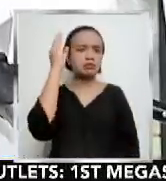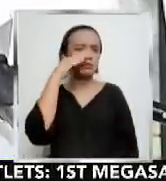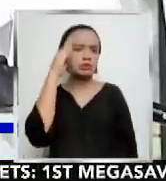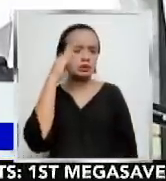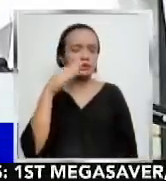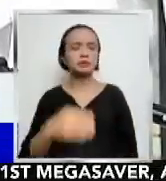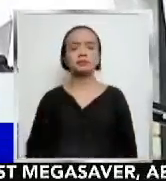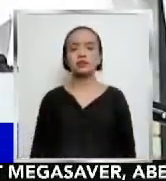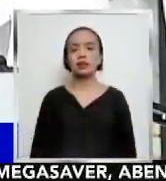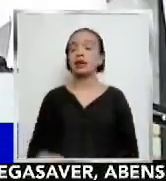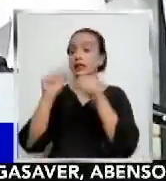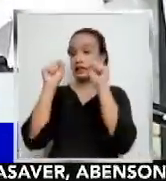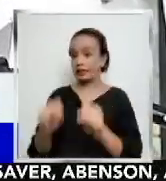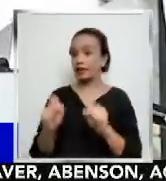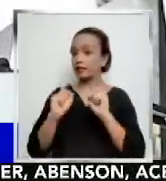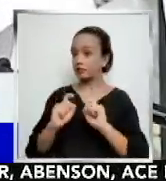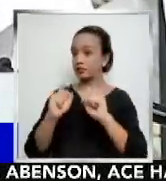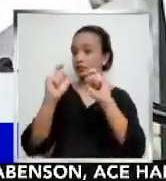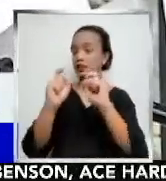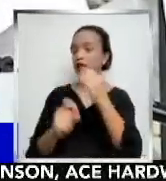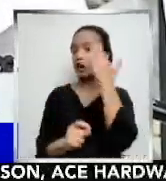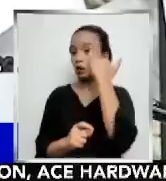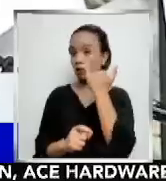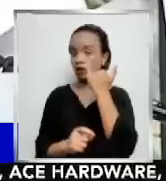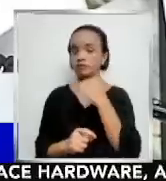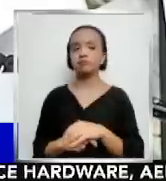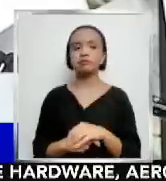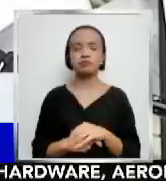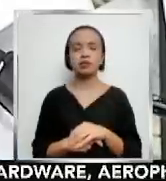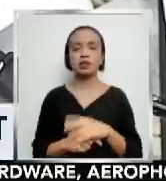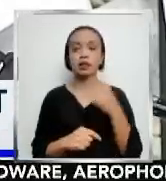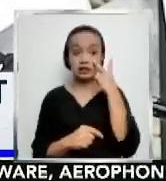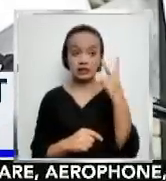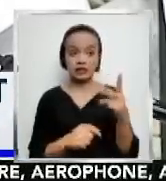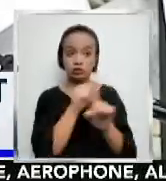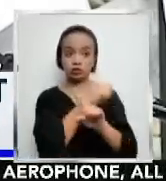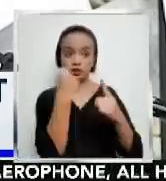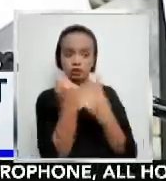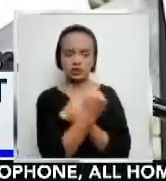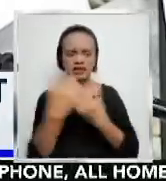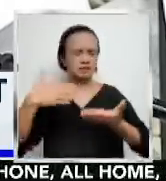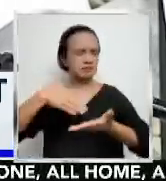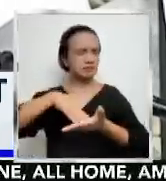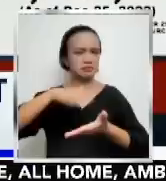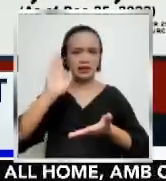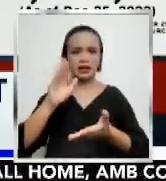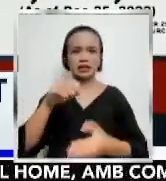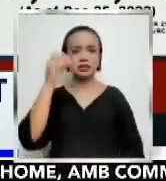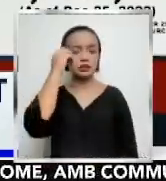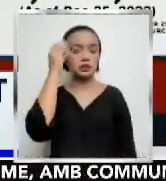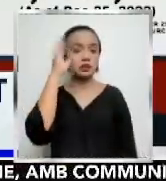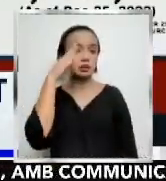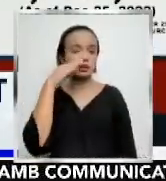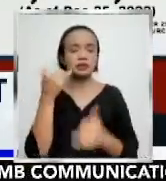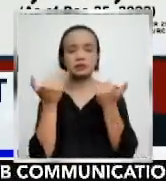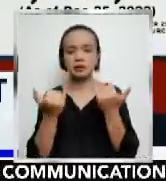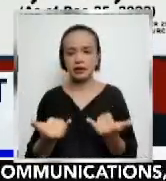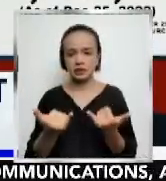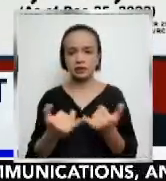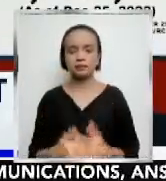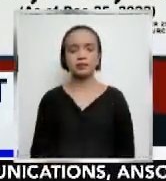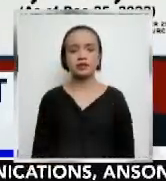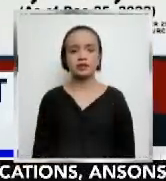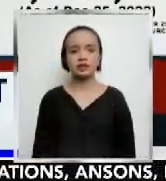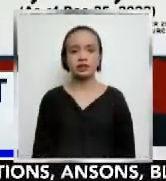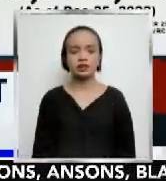immediate because we are looking at the situation at napakataas na po ng ating mga sibuyas ngayon. Pero iba ang sinasabi ng